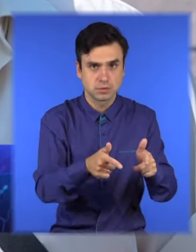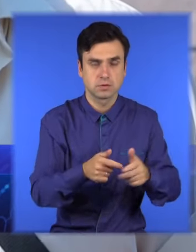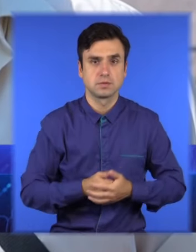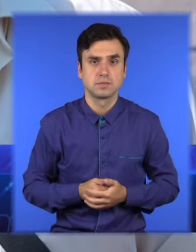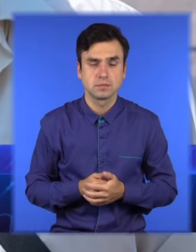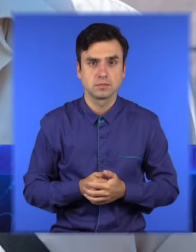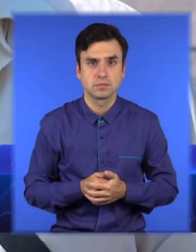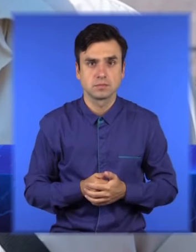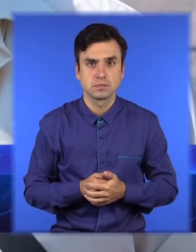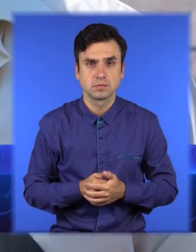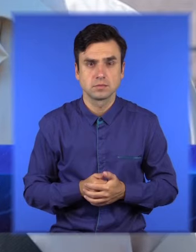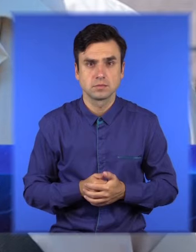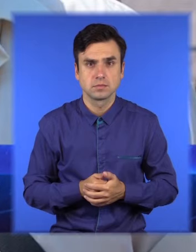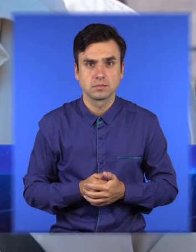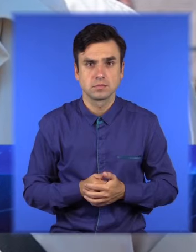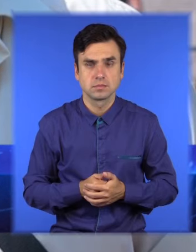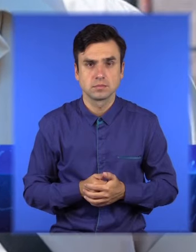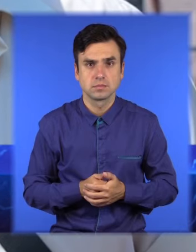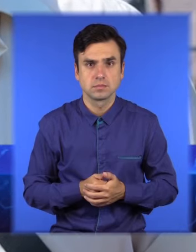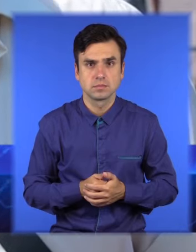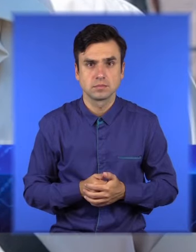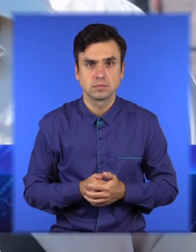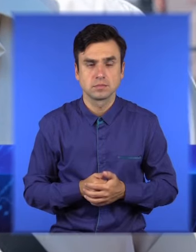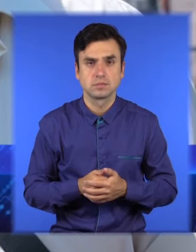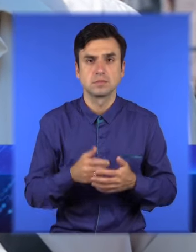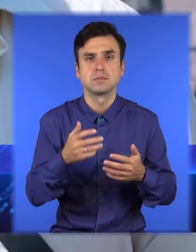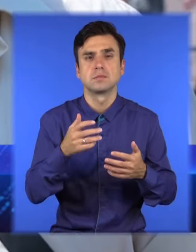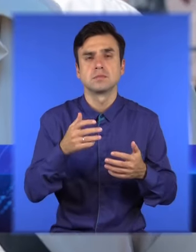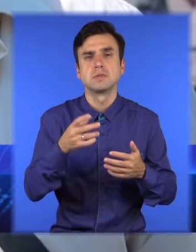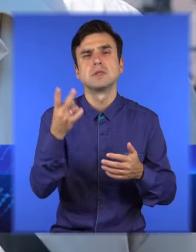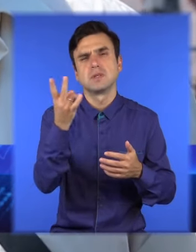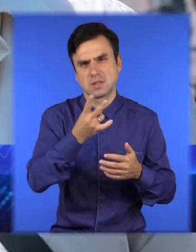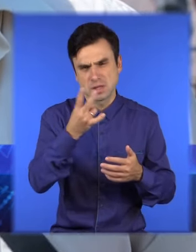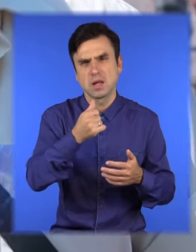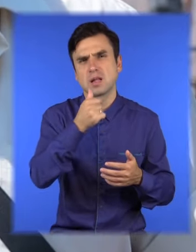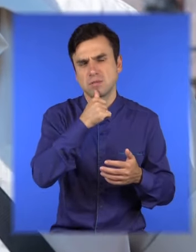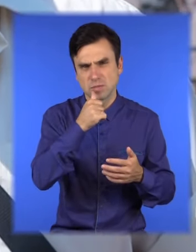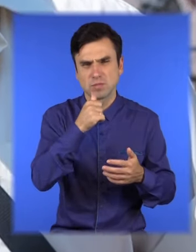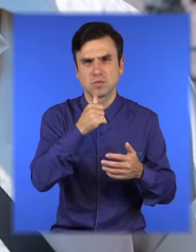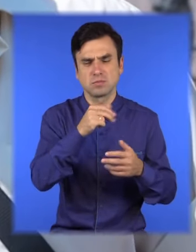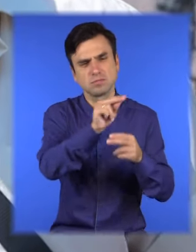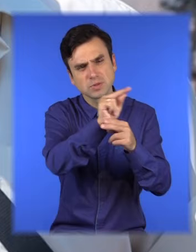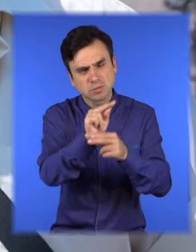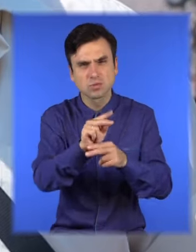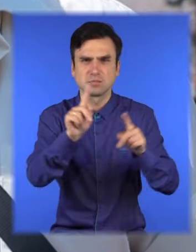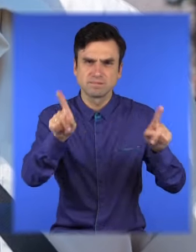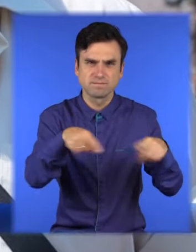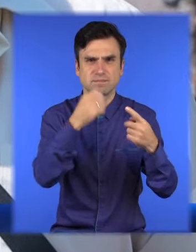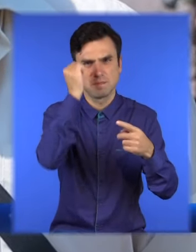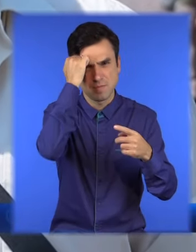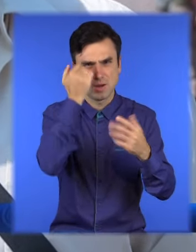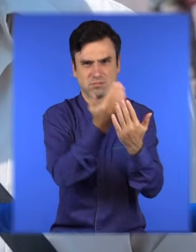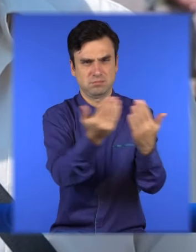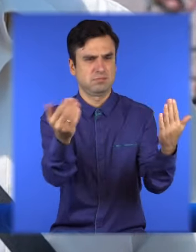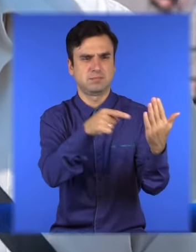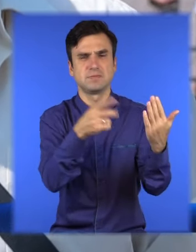це байка, яка нікуди не лізе і ніяк не проходить. Все в житті треба осучаснювати, все треба іноді доповнювати.